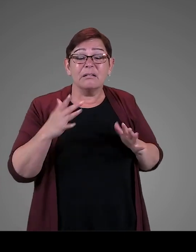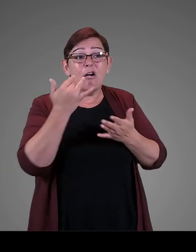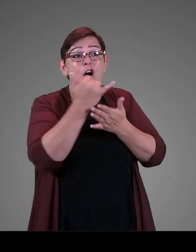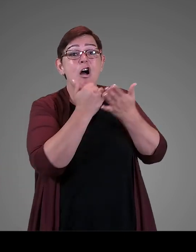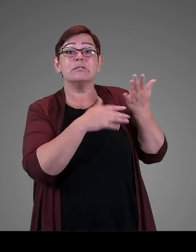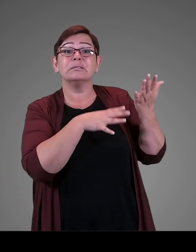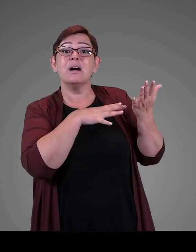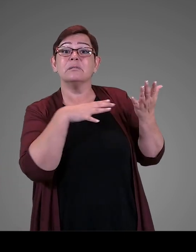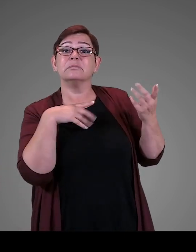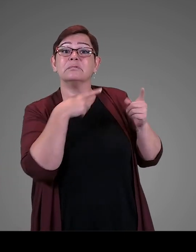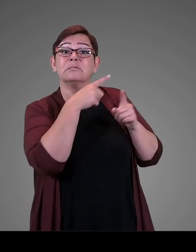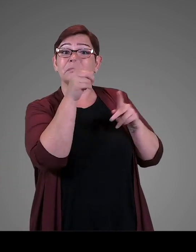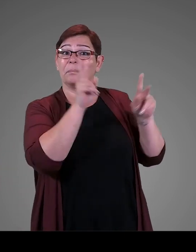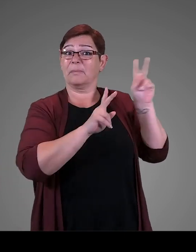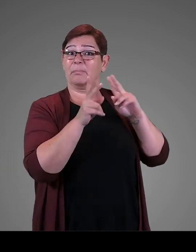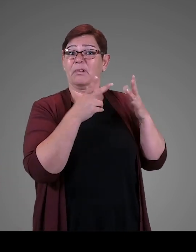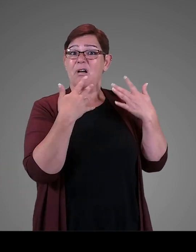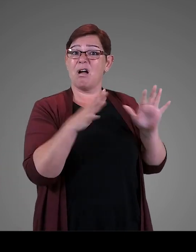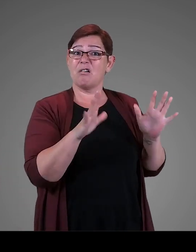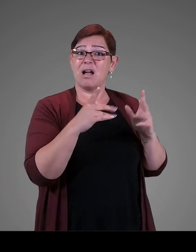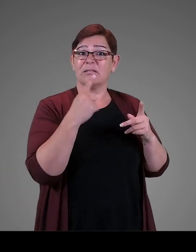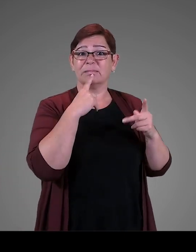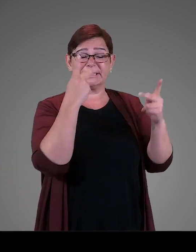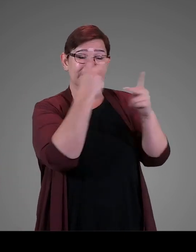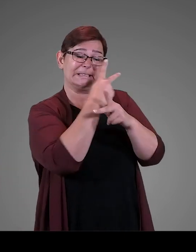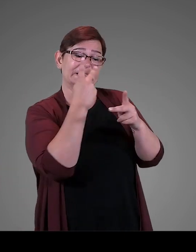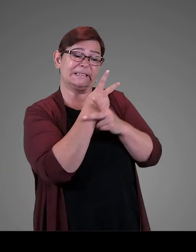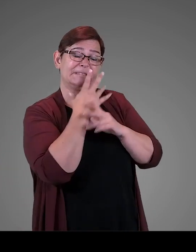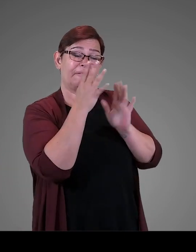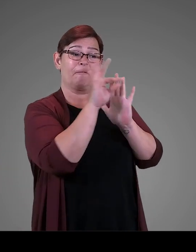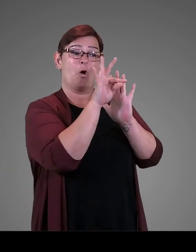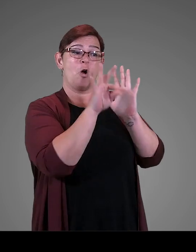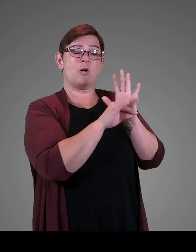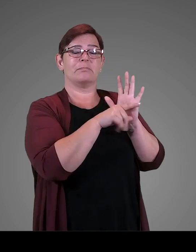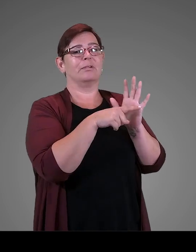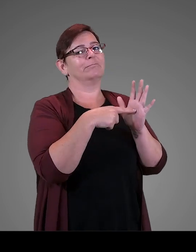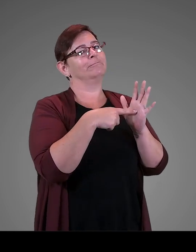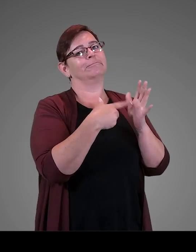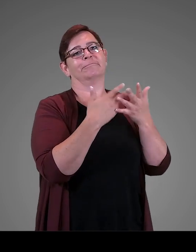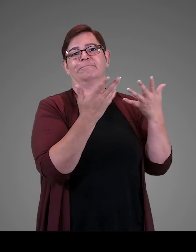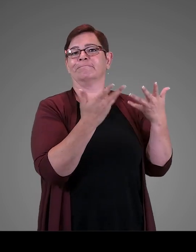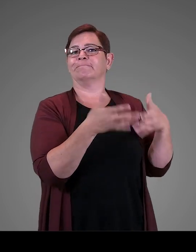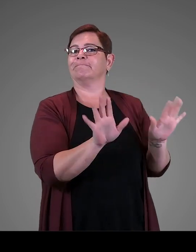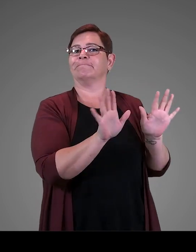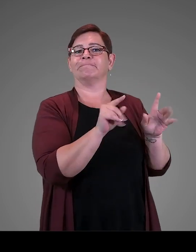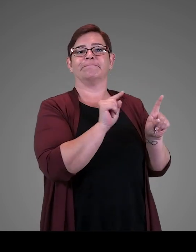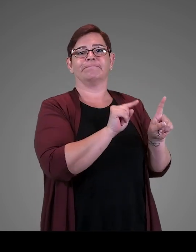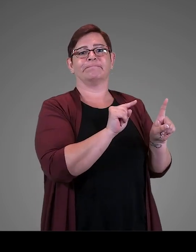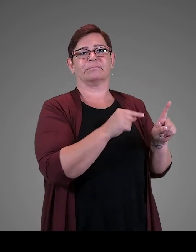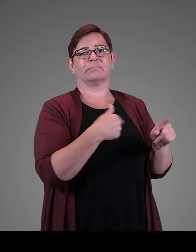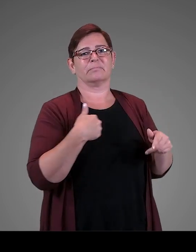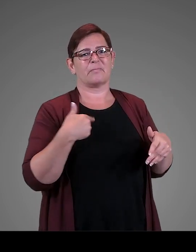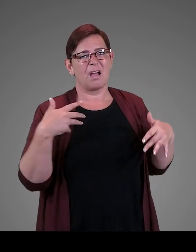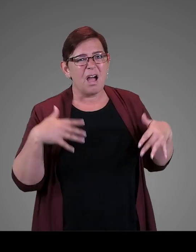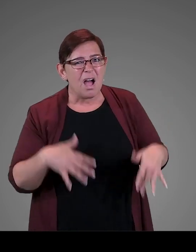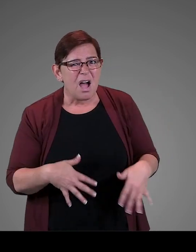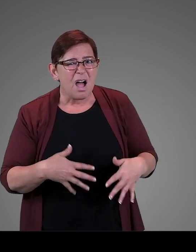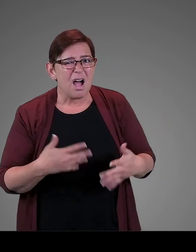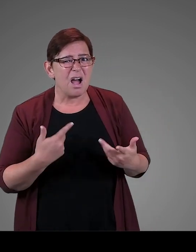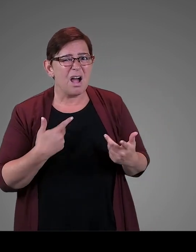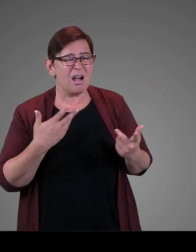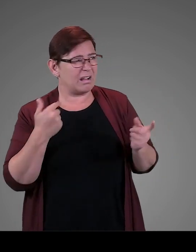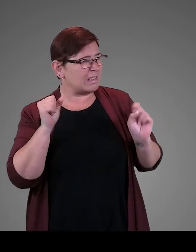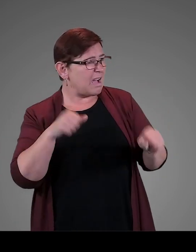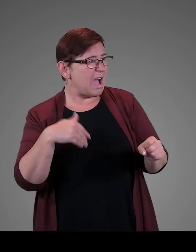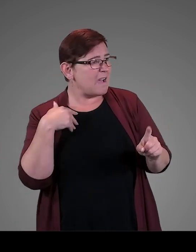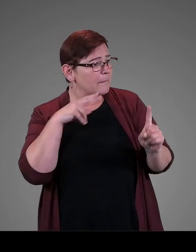que déjà, dans les conseils des arts, de dire peut-être que cette formule-là, c'est